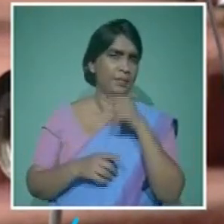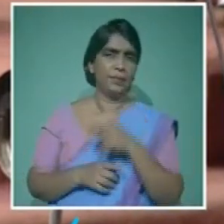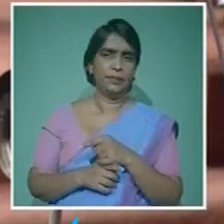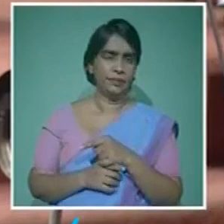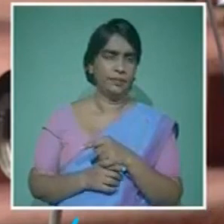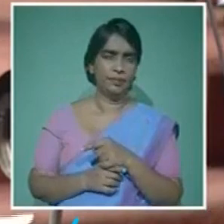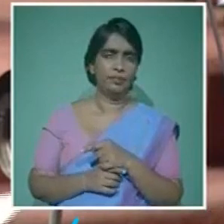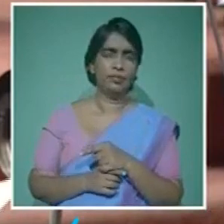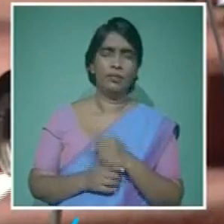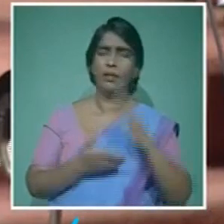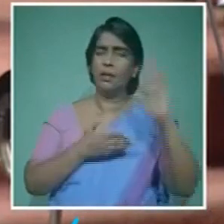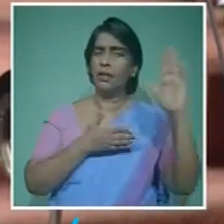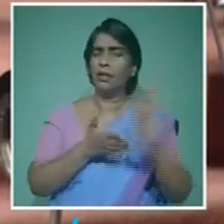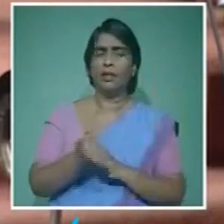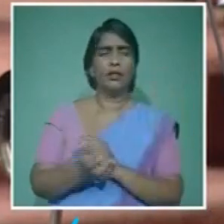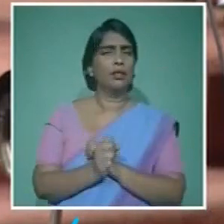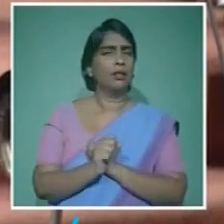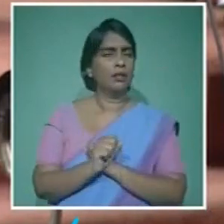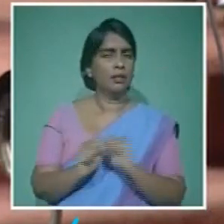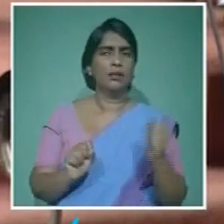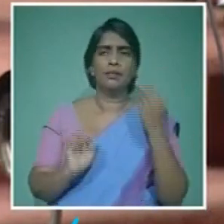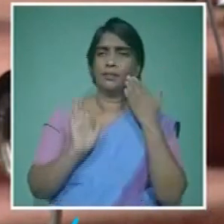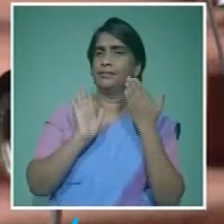சலுகைகளின்றி வாசித்து முடிக்கப்பட்டது.